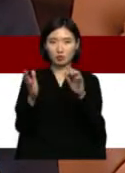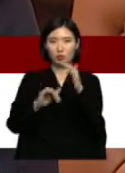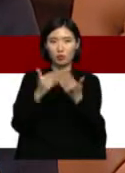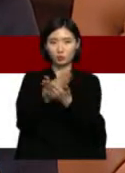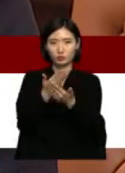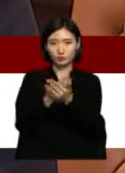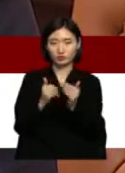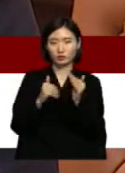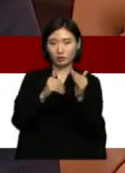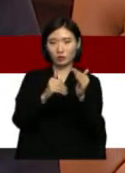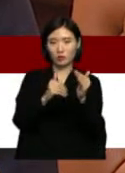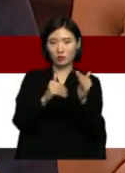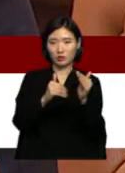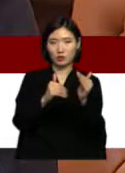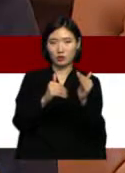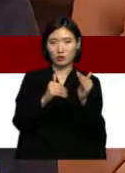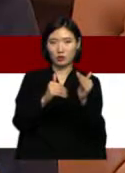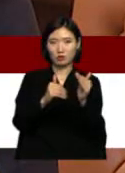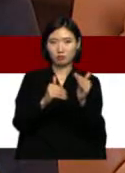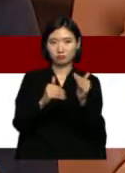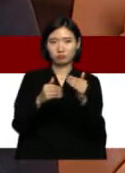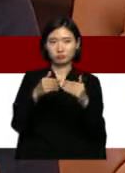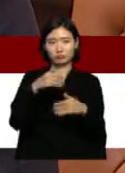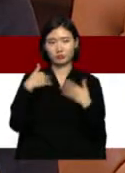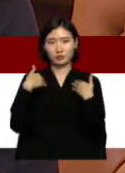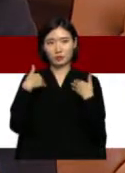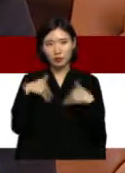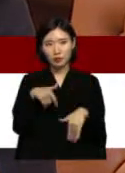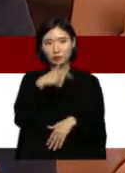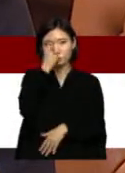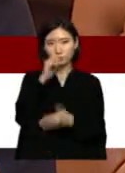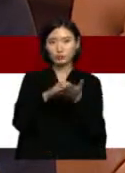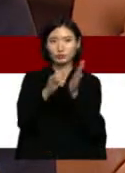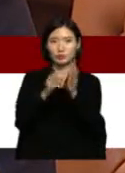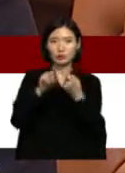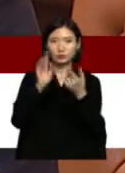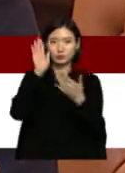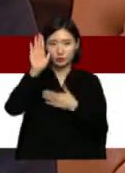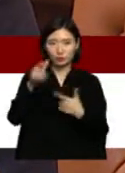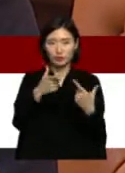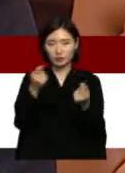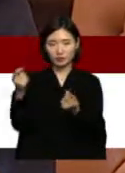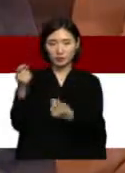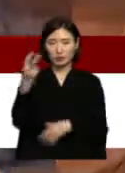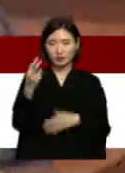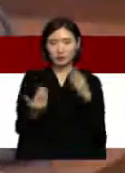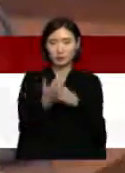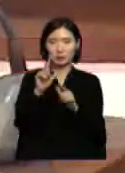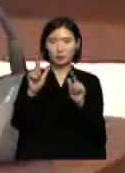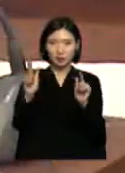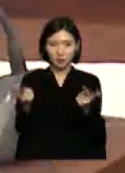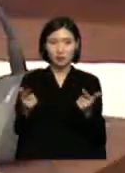공문 전달 과정에서 미흡한 부분에 대해서는 추후에 그런 일이 없도록.